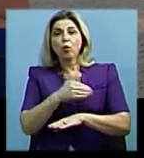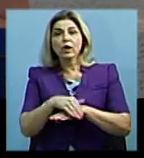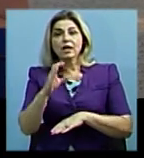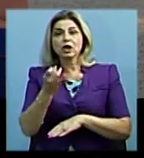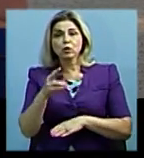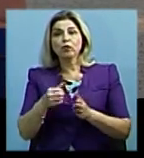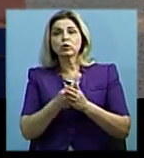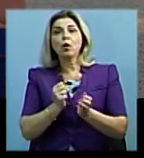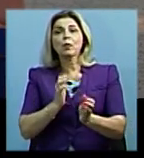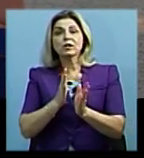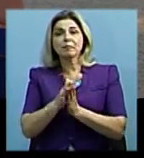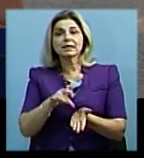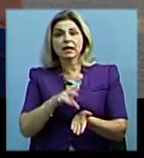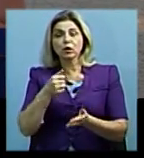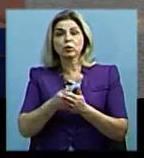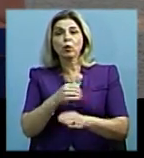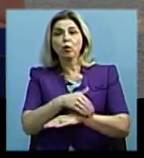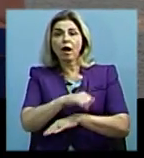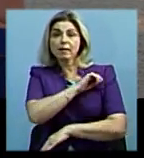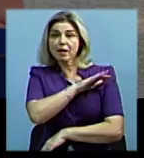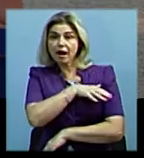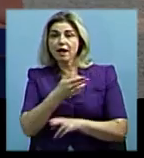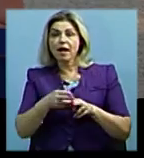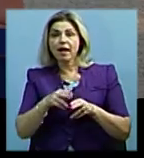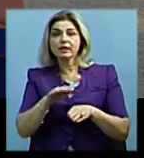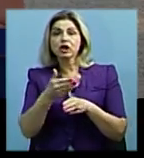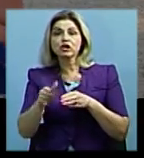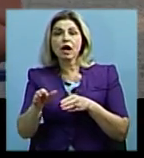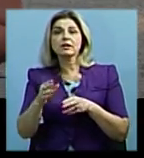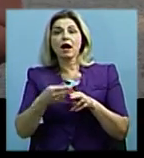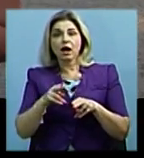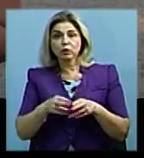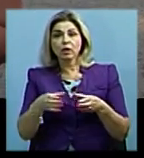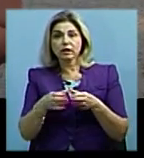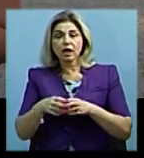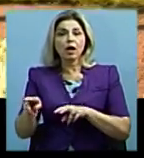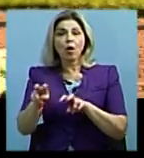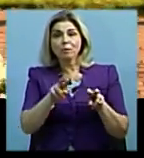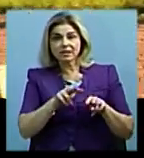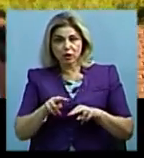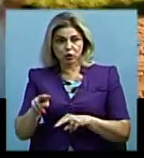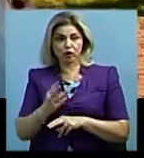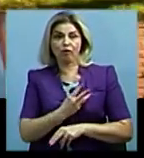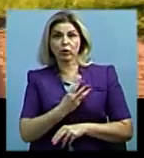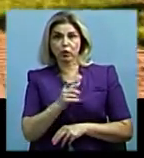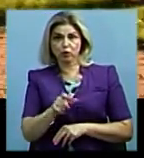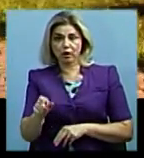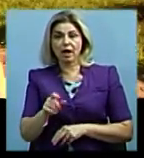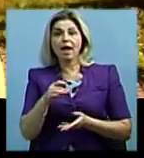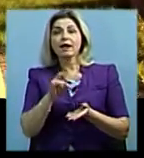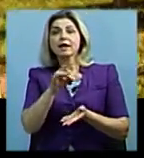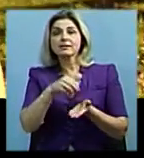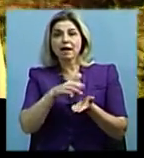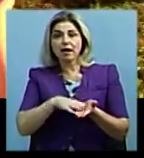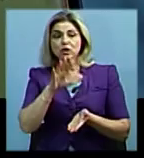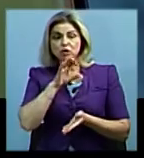проспекту Центрального до вулиці Адміральської. Ця частина – дільниця, яку і обстежують волонтери. Реєстрація собак здійснюється з